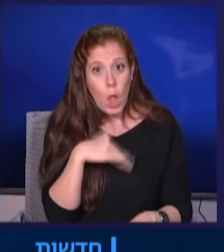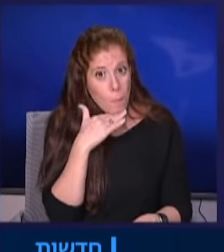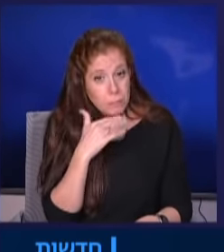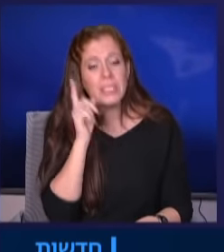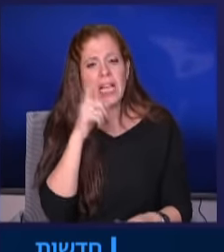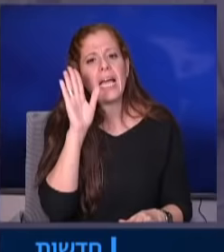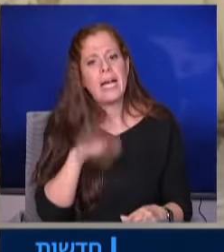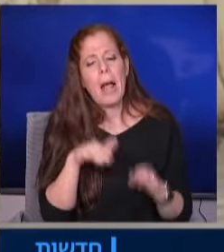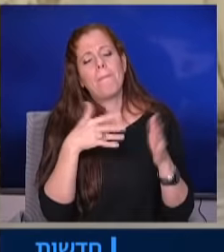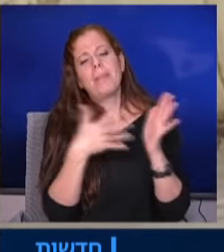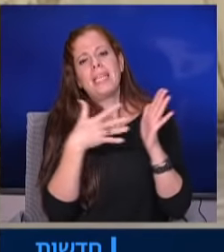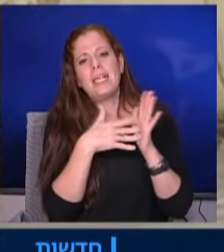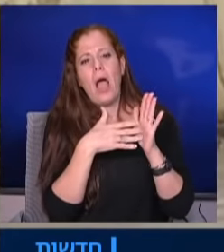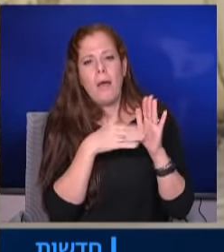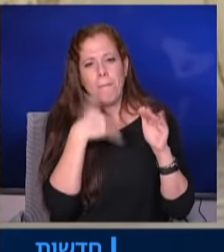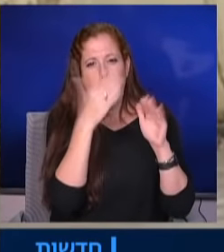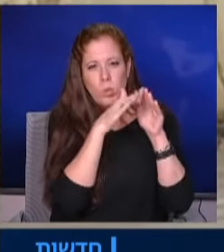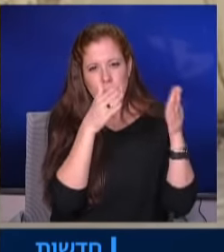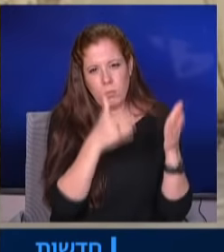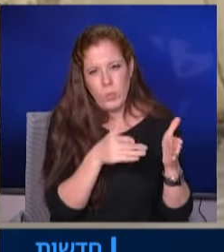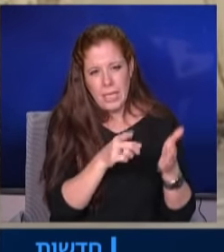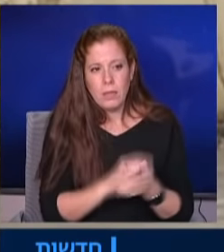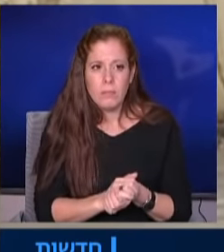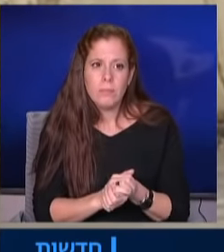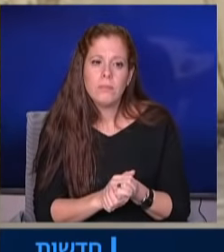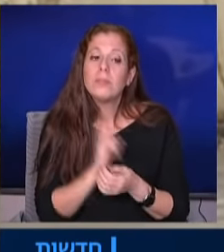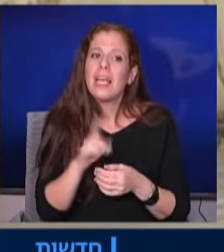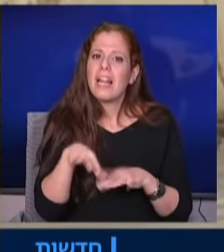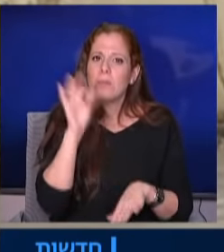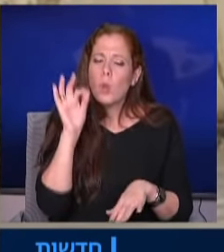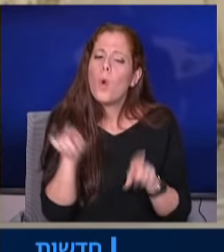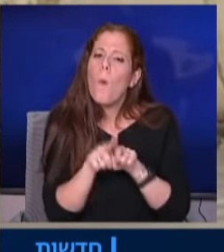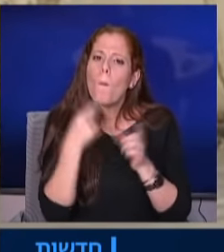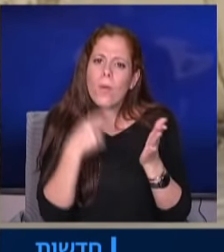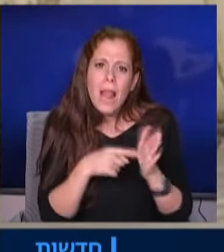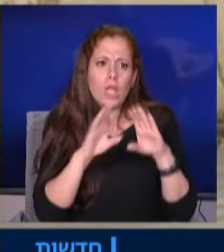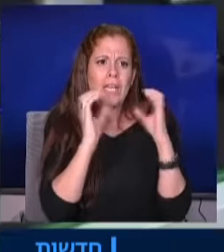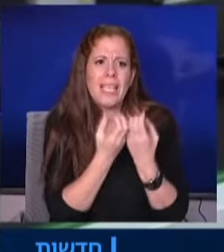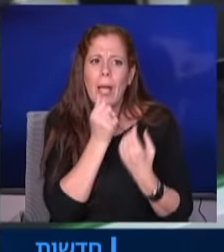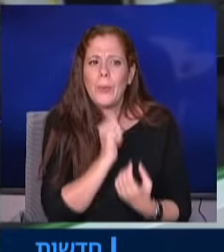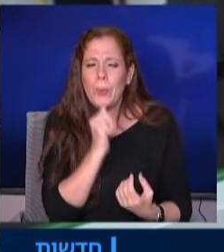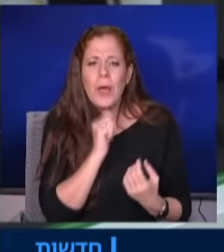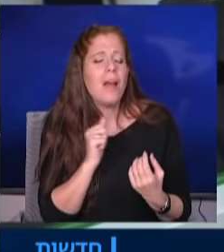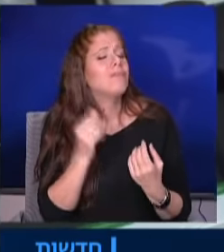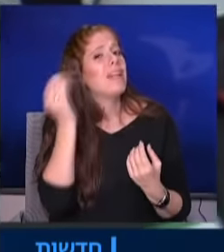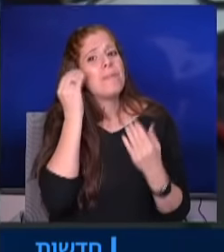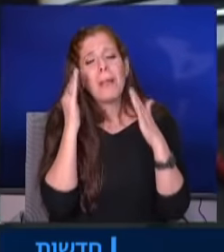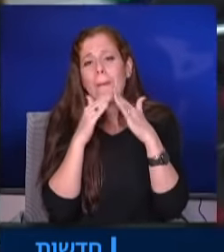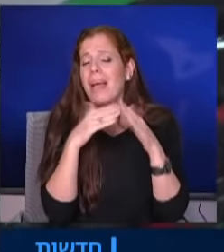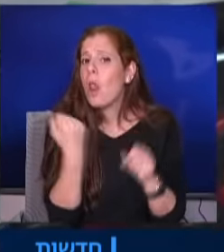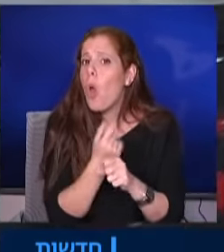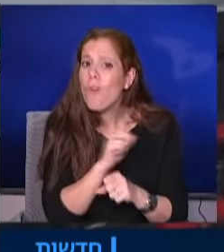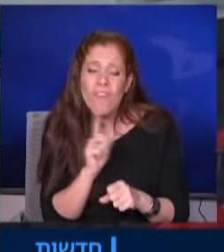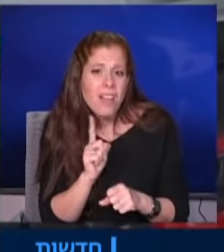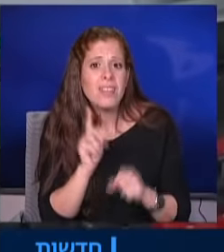בדיקה מוסדית. חייבים למצוא את המודל, מודל בדומה לכיתה הירוקה. למידה היברידית לא עובדת, ילדים לא יכולים להיות